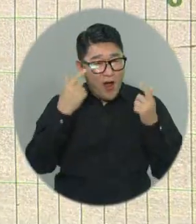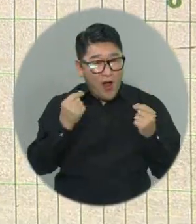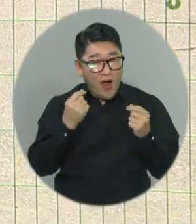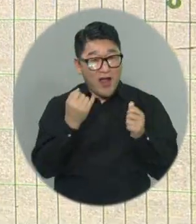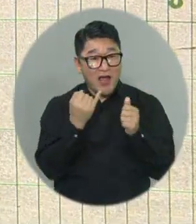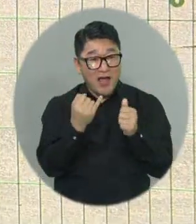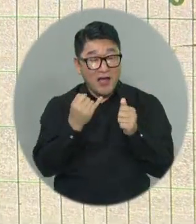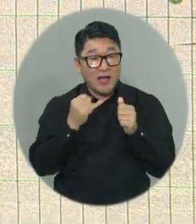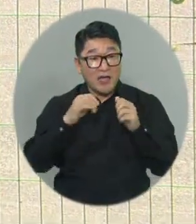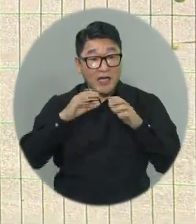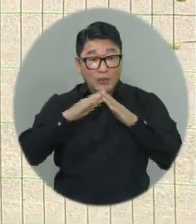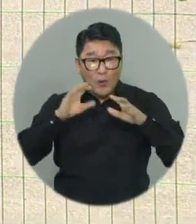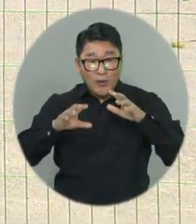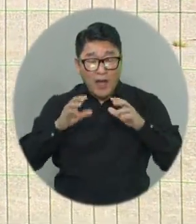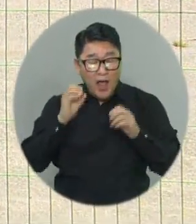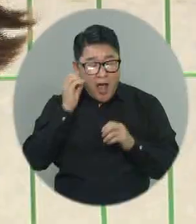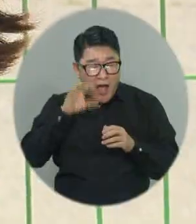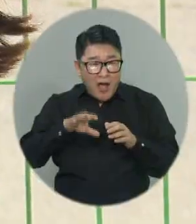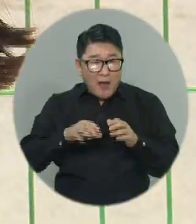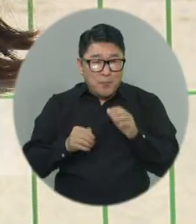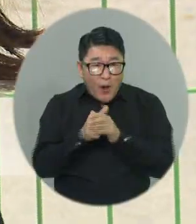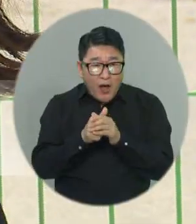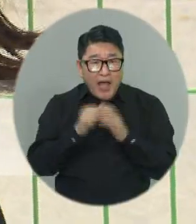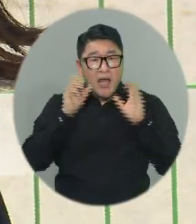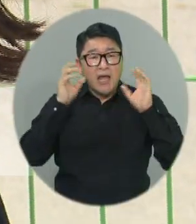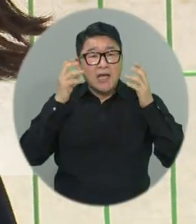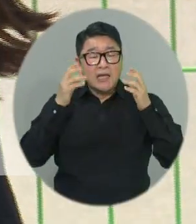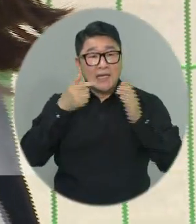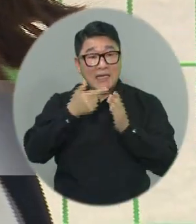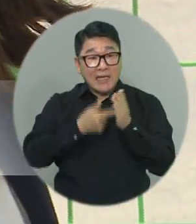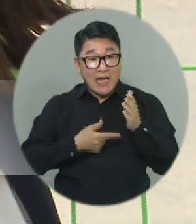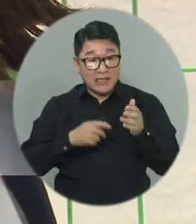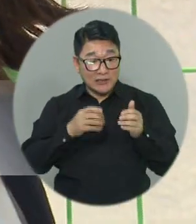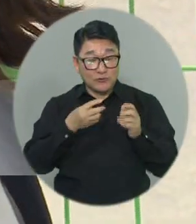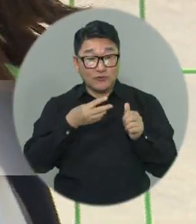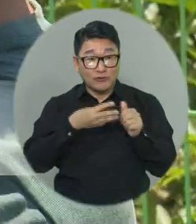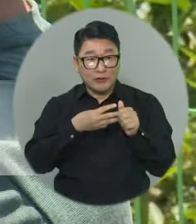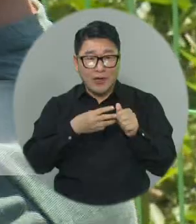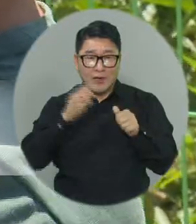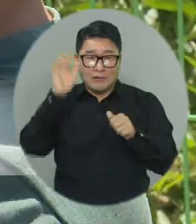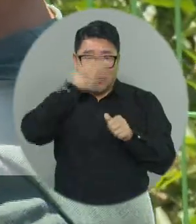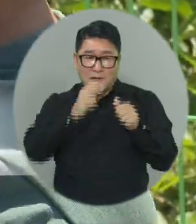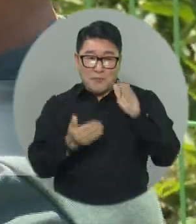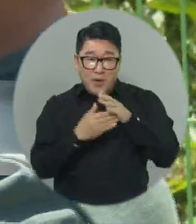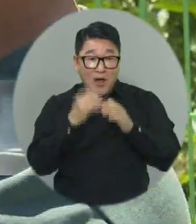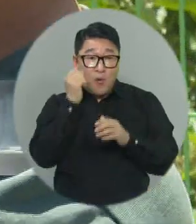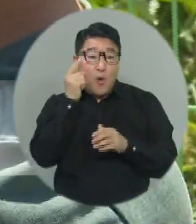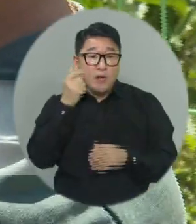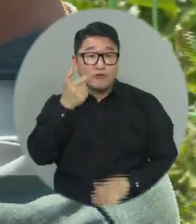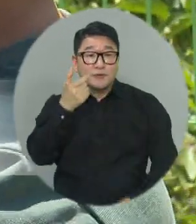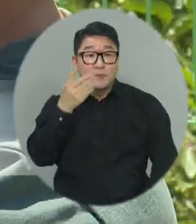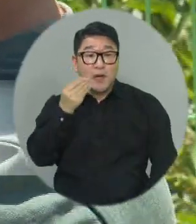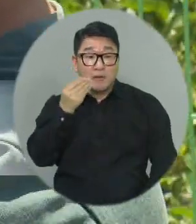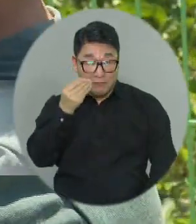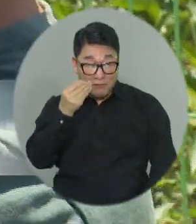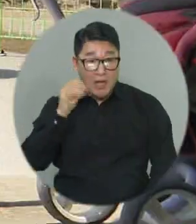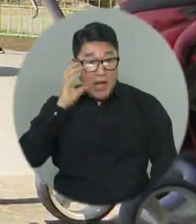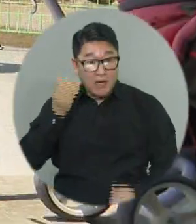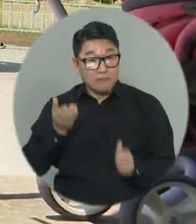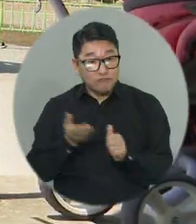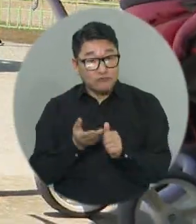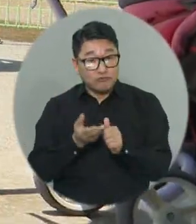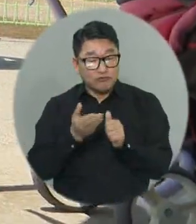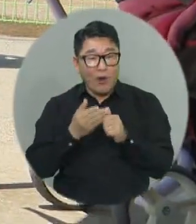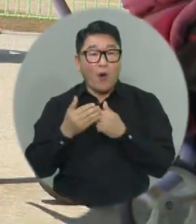남매는 동네에서 유일한 어린입니다. 강진군이 지급하는 전국 최고 수준의 월 60만 원의 육아수당은 아이를 키우는 데